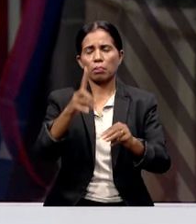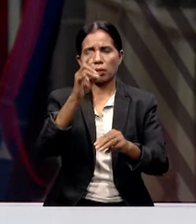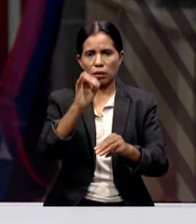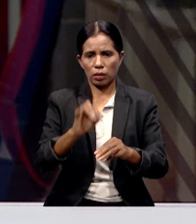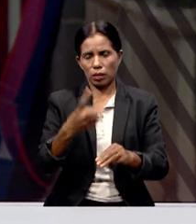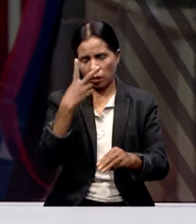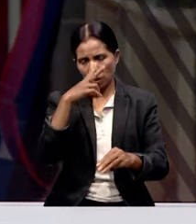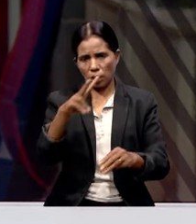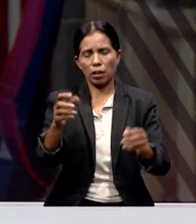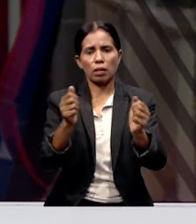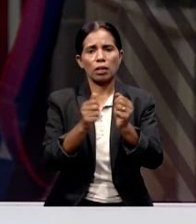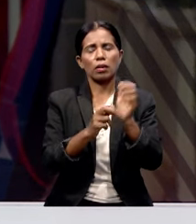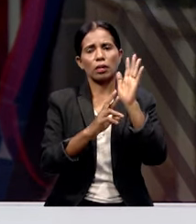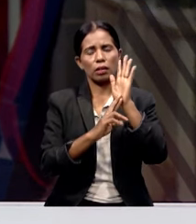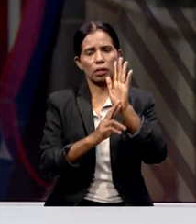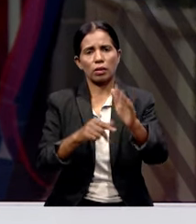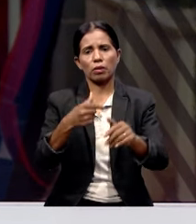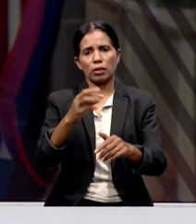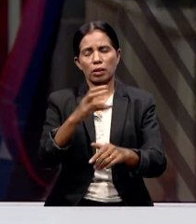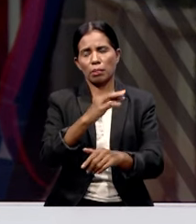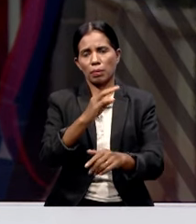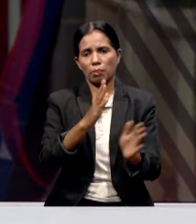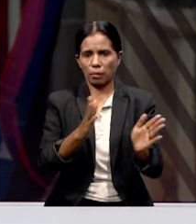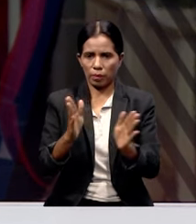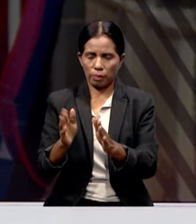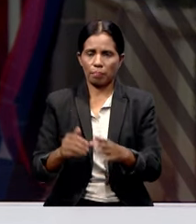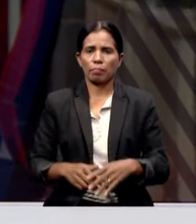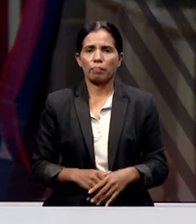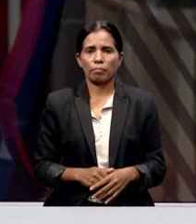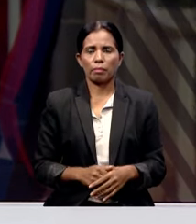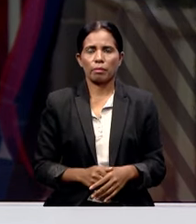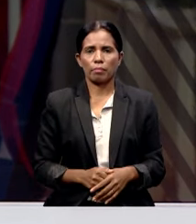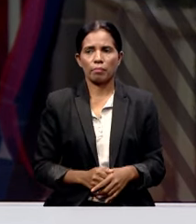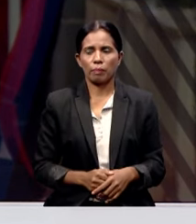Turmã, e te acompanha a reportagem da equipa Zemen preparou-na.